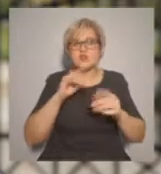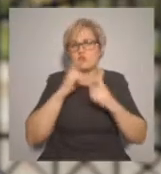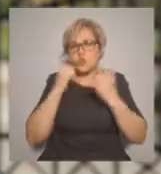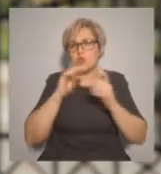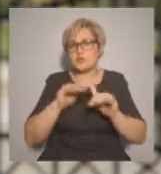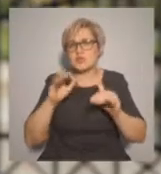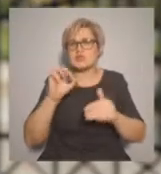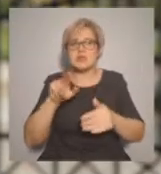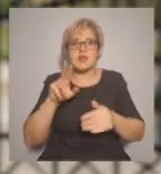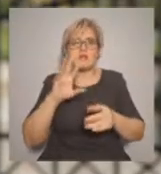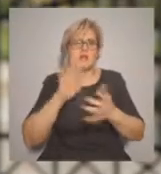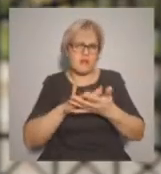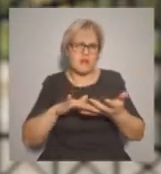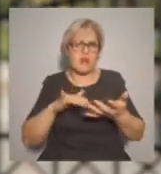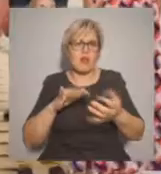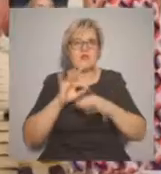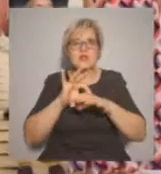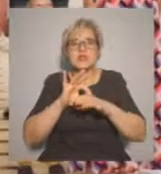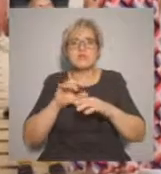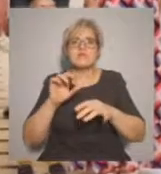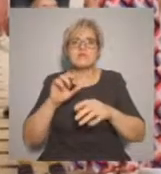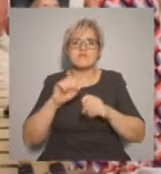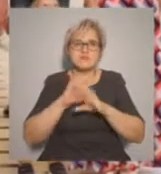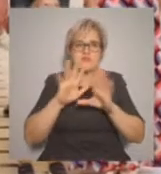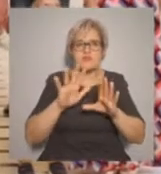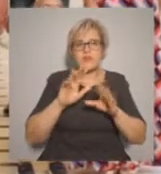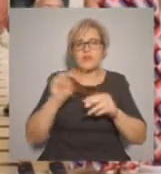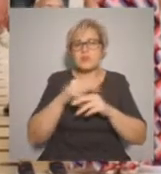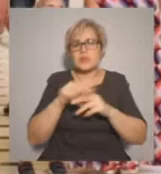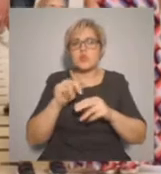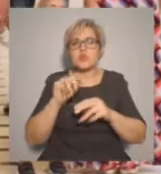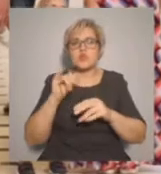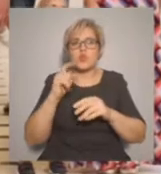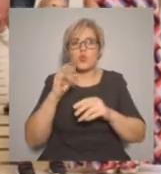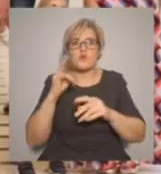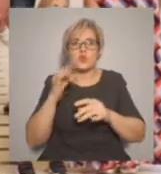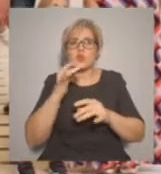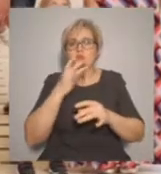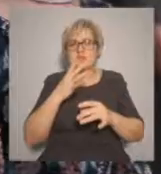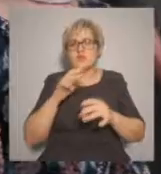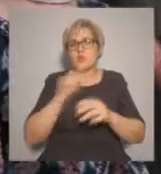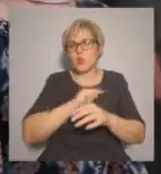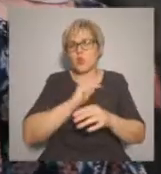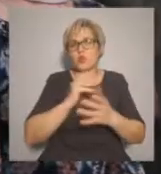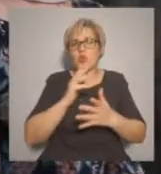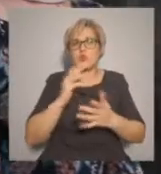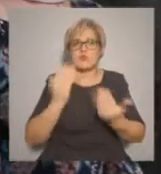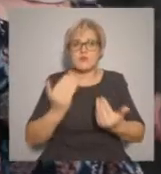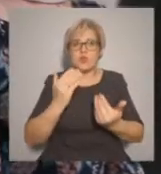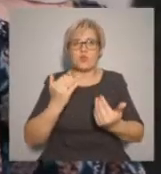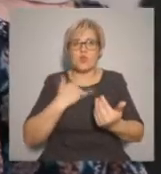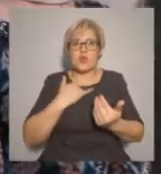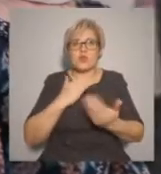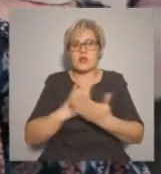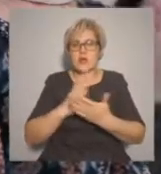общественными организациями, с школами, детскими садами и так далее, вести ту просветительскую, воспитательную,